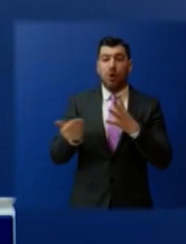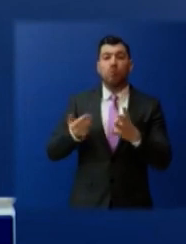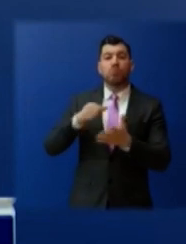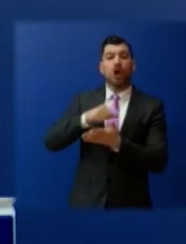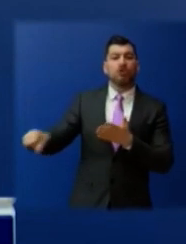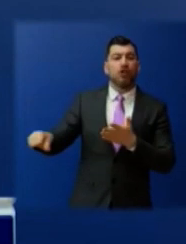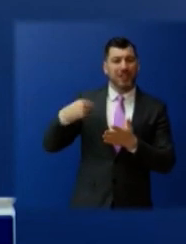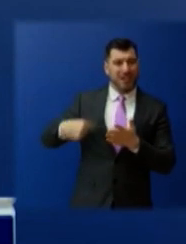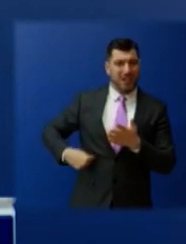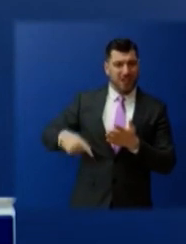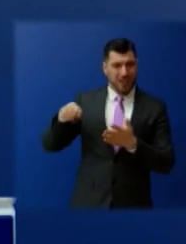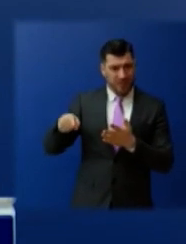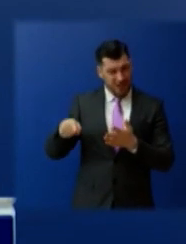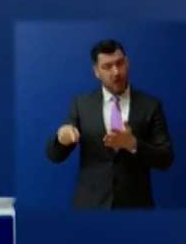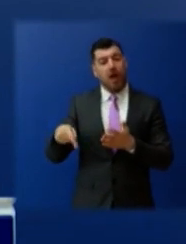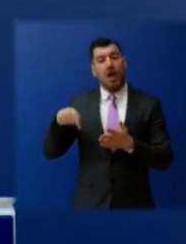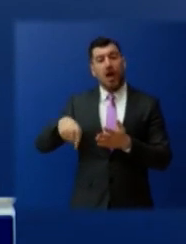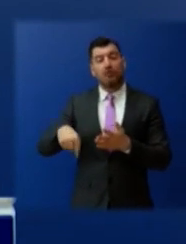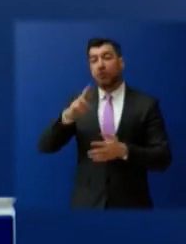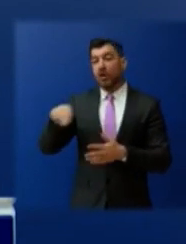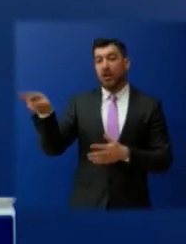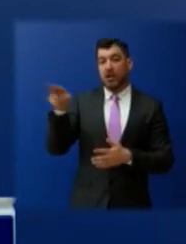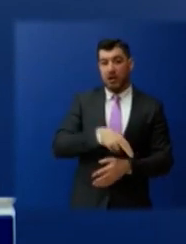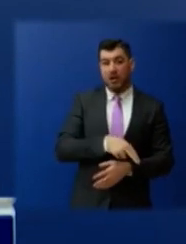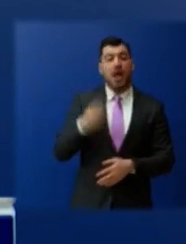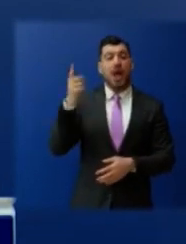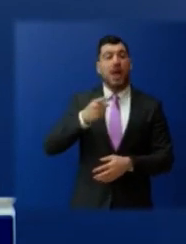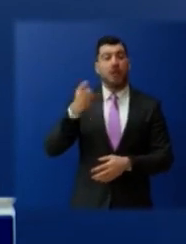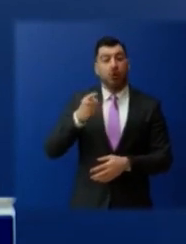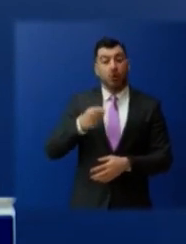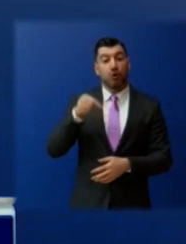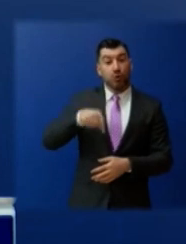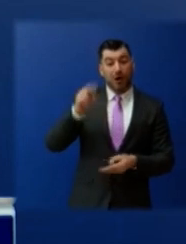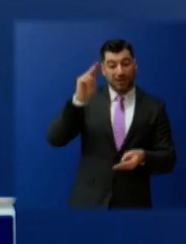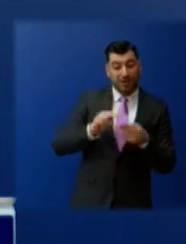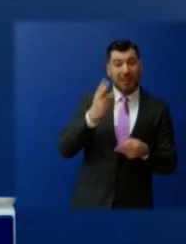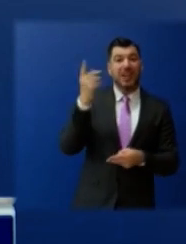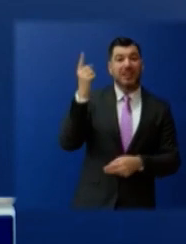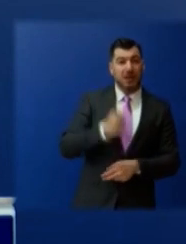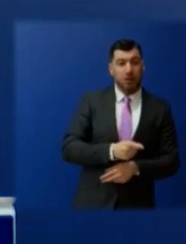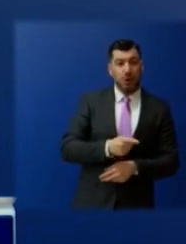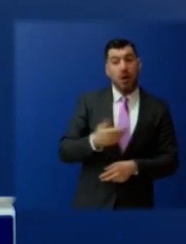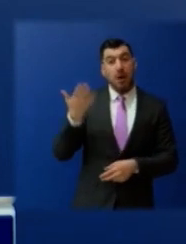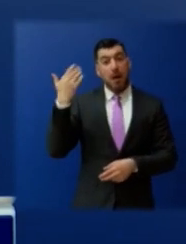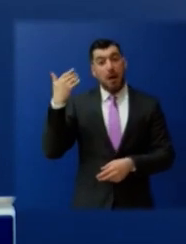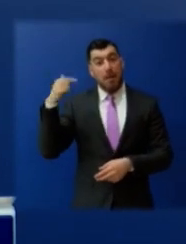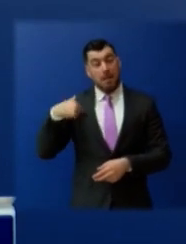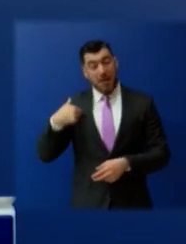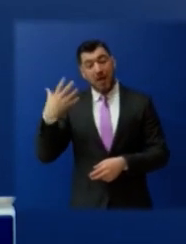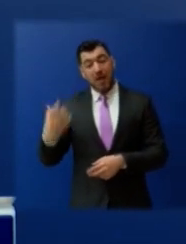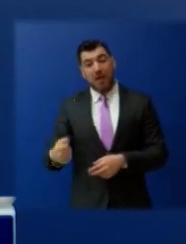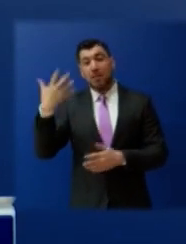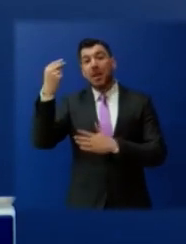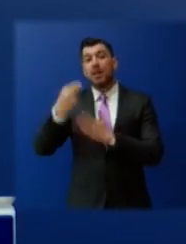το δημόσιο και μειώνεται το επιτόκιο ρύθμισή τους, το οποίο πλέον διαμορφώνεται στο 3% σταθερά από Euribor συν 5